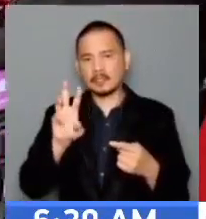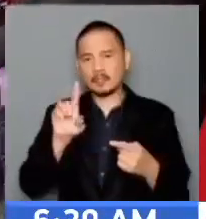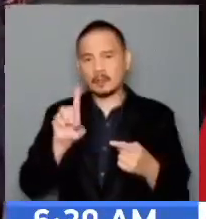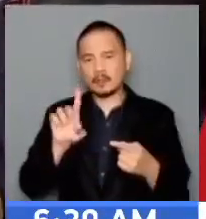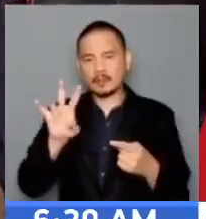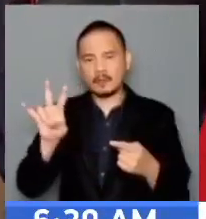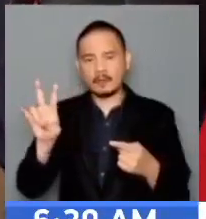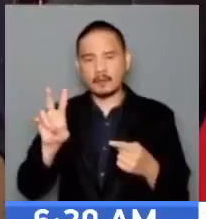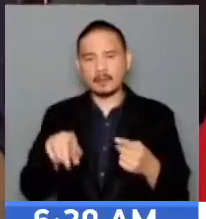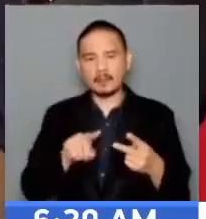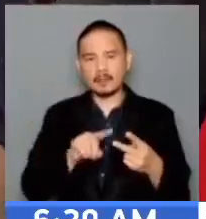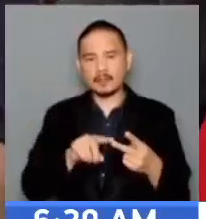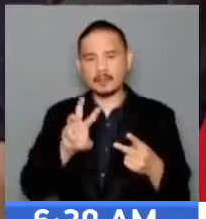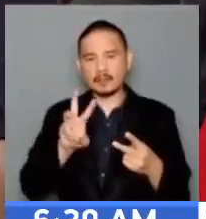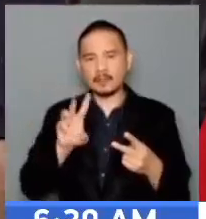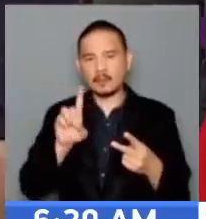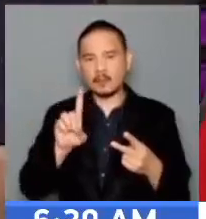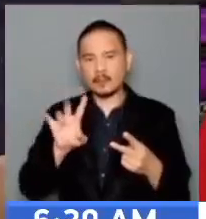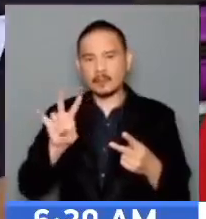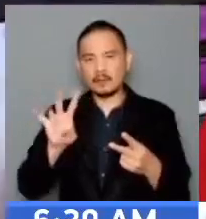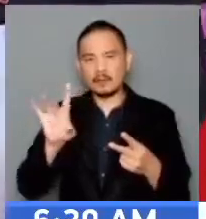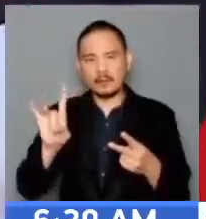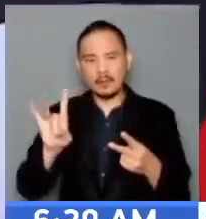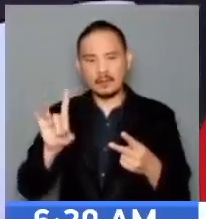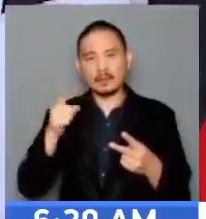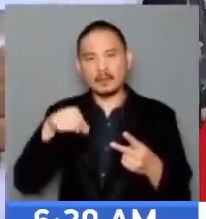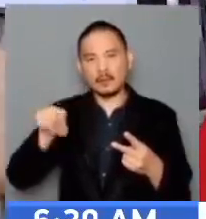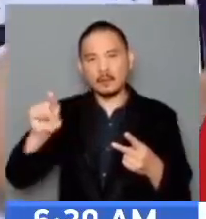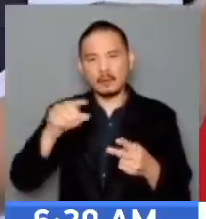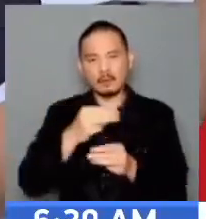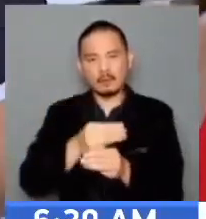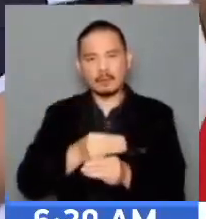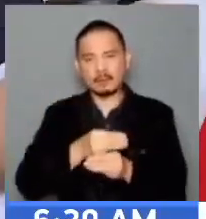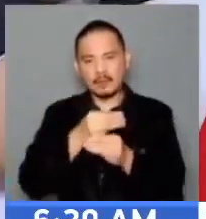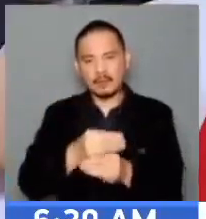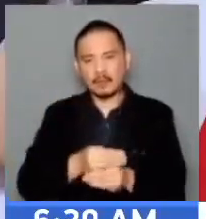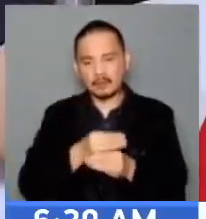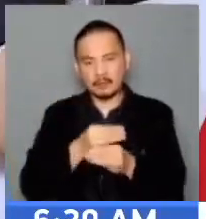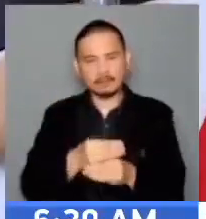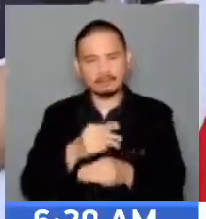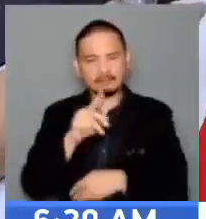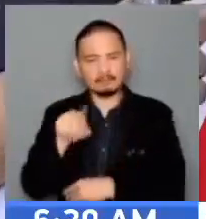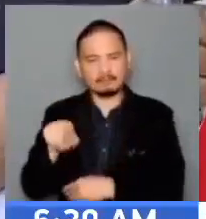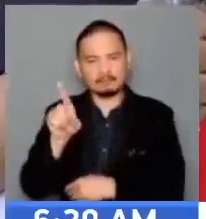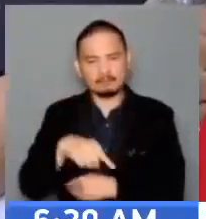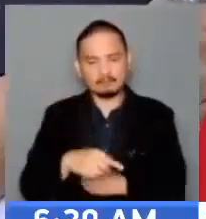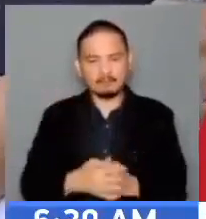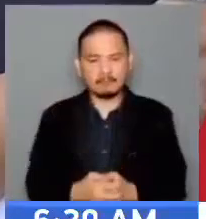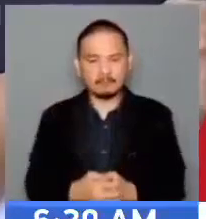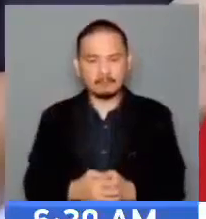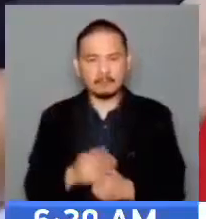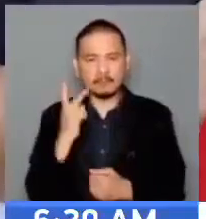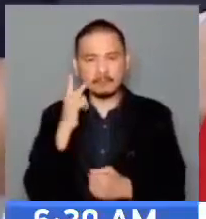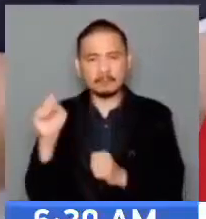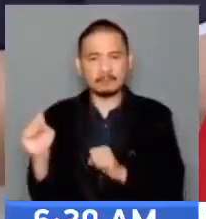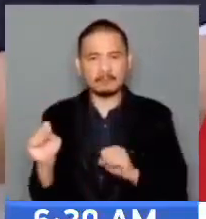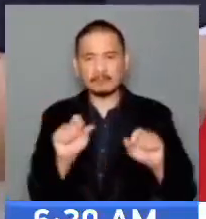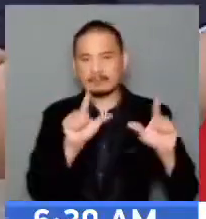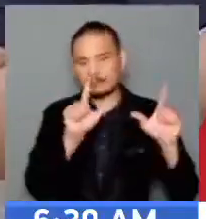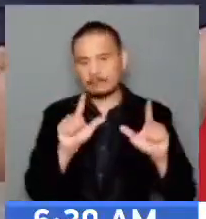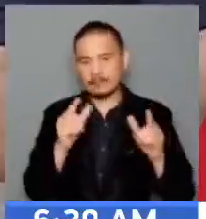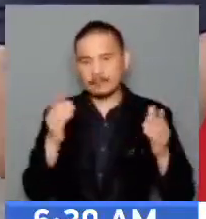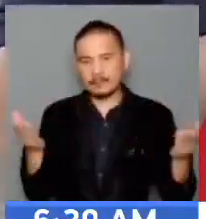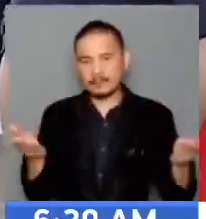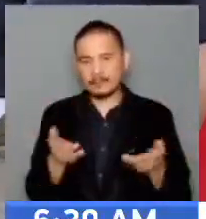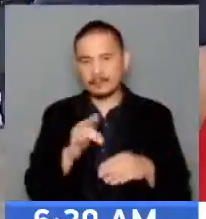DG6177-6178 na papunta sa Masbate. At ngayon nakikita nyo yung live situation dito sa airport. Marami pa rin po yung